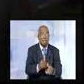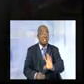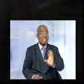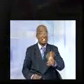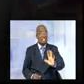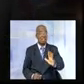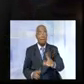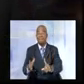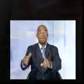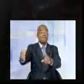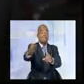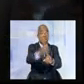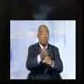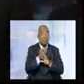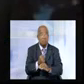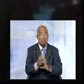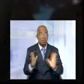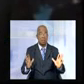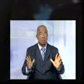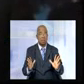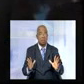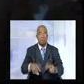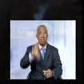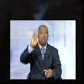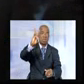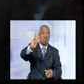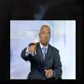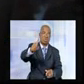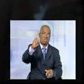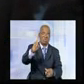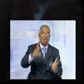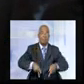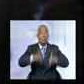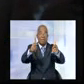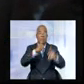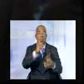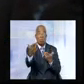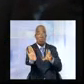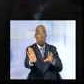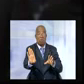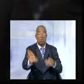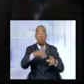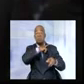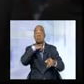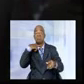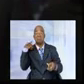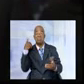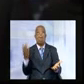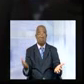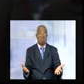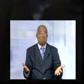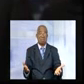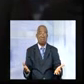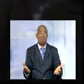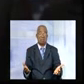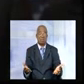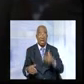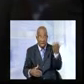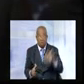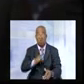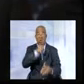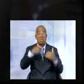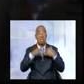cet assaut et je suis triste de vous annoncer que 61 personnes ont trouvé la mort. Nos pertes sont immenses. J'ai décidé